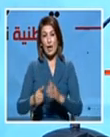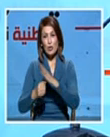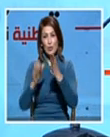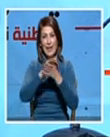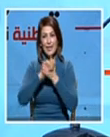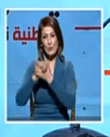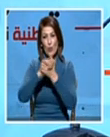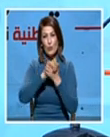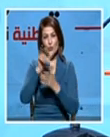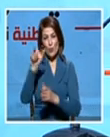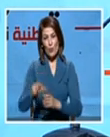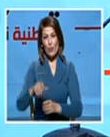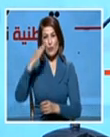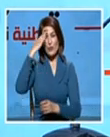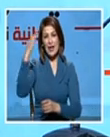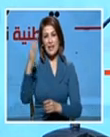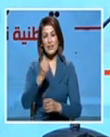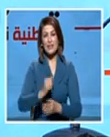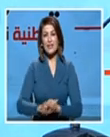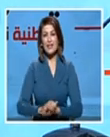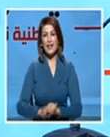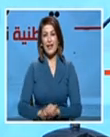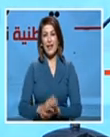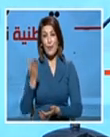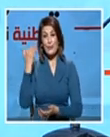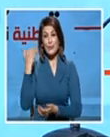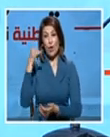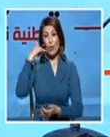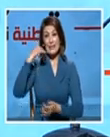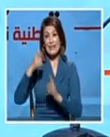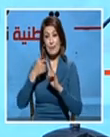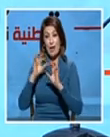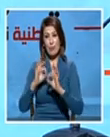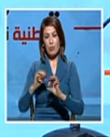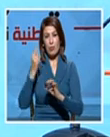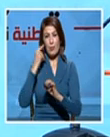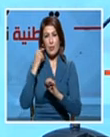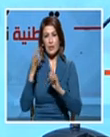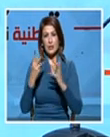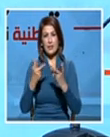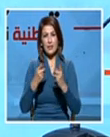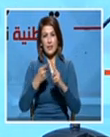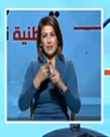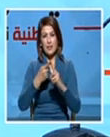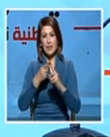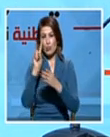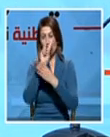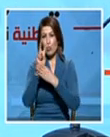الاعزاء. دكتور كنت تسمع فينا وانت عايش هذايا وعندك مرضى يجيوك